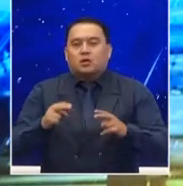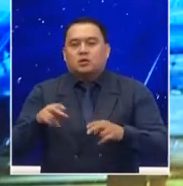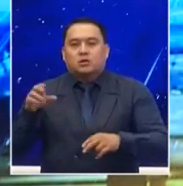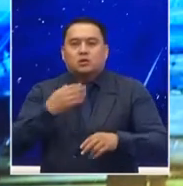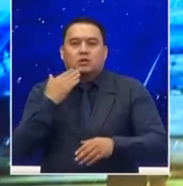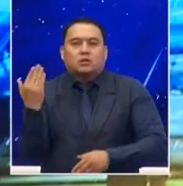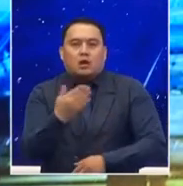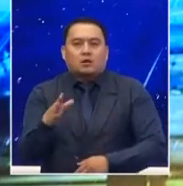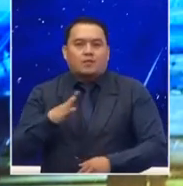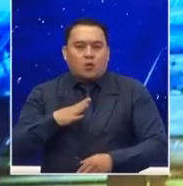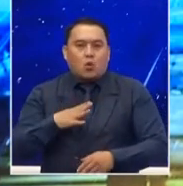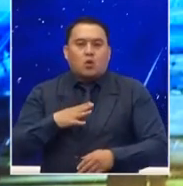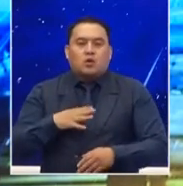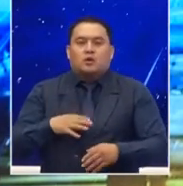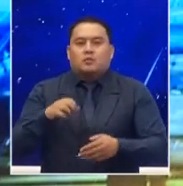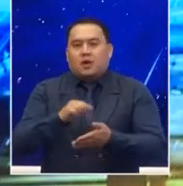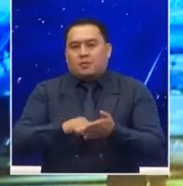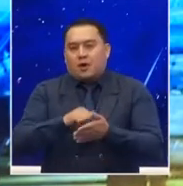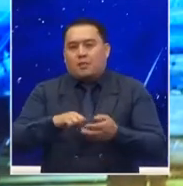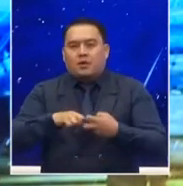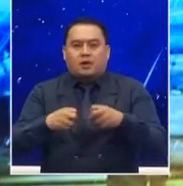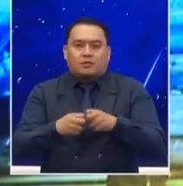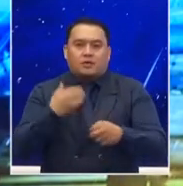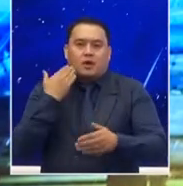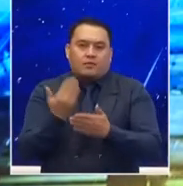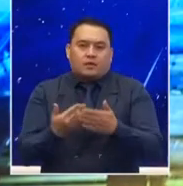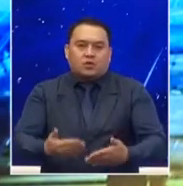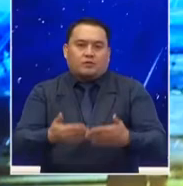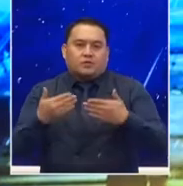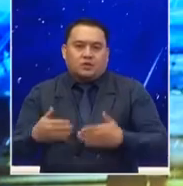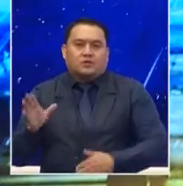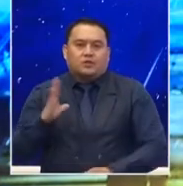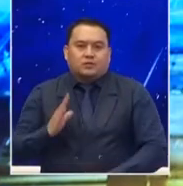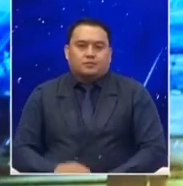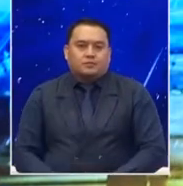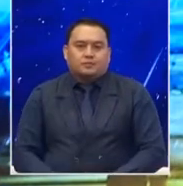тыңдалған болатын. Ескерер шикі тұстары көп болып, кеңес кейінге шегерілген.